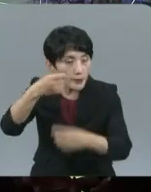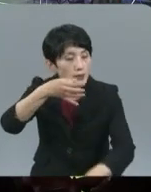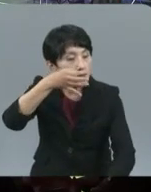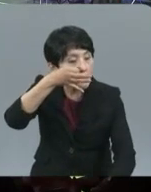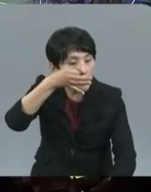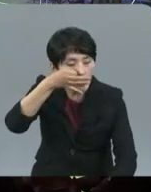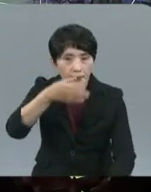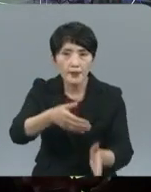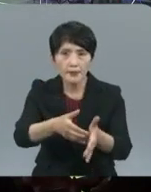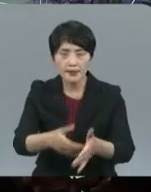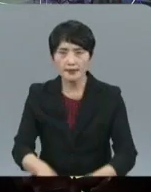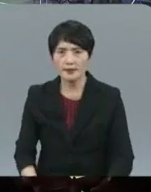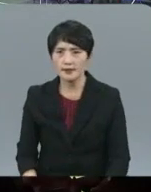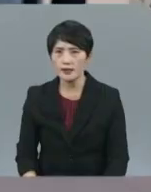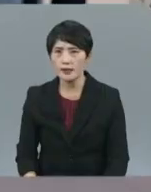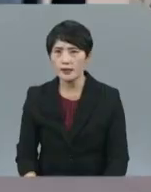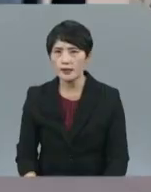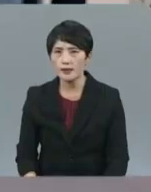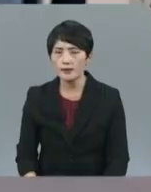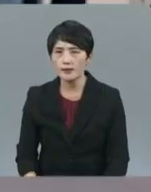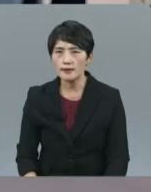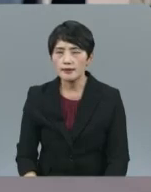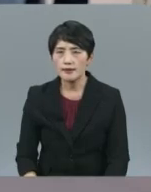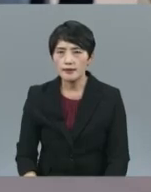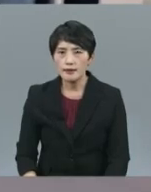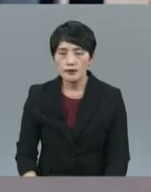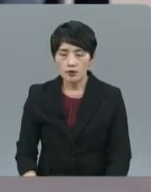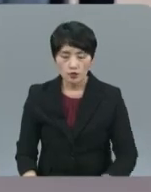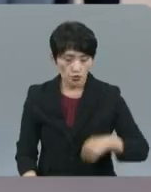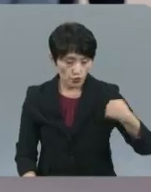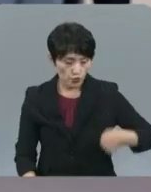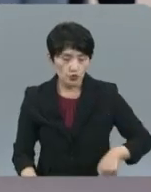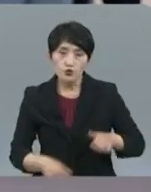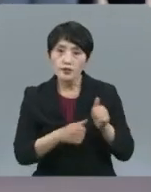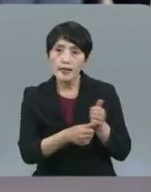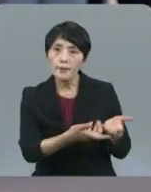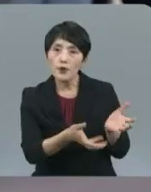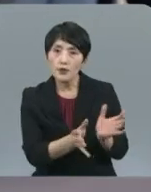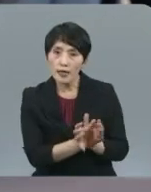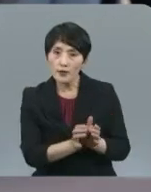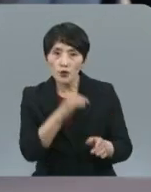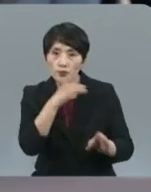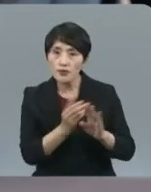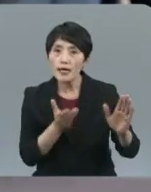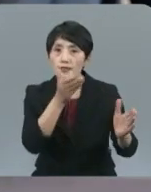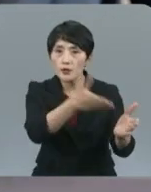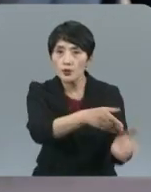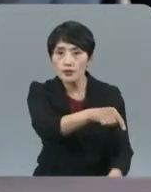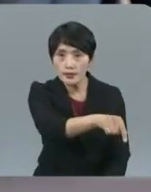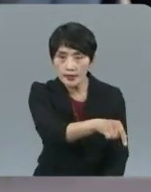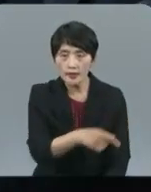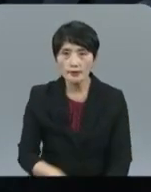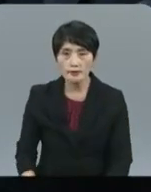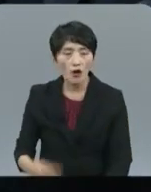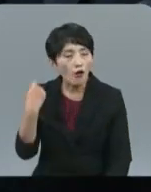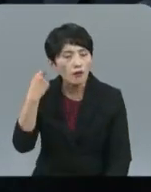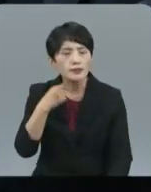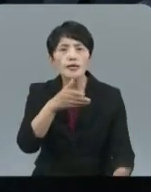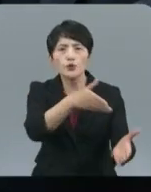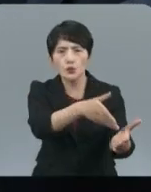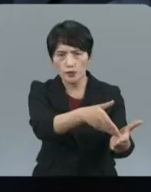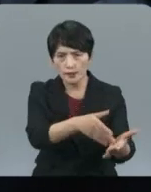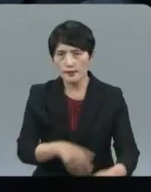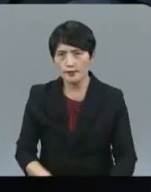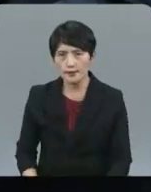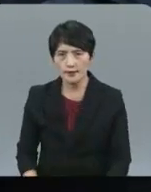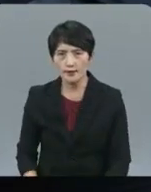cuộc xâm lược Ukraina của Nga Ngoài ra cuộc họp có thể cũng đã xoay quanh vấn đề Bình Nhưỡng sẽ cung cấp vũ khí cho Mátxcơva để chiến đấu